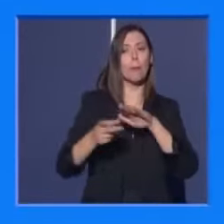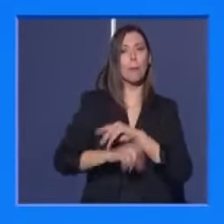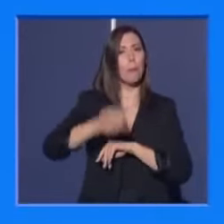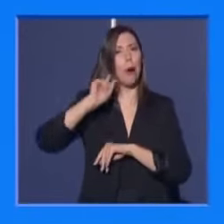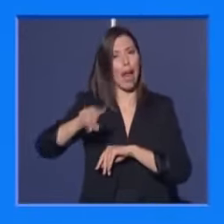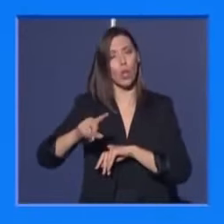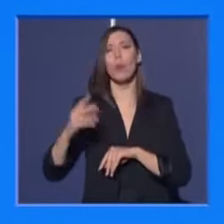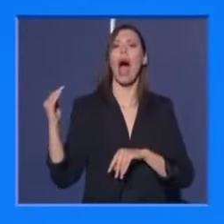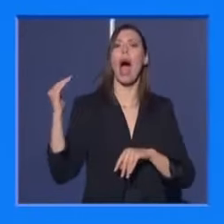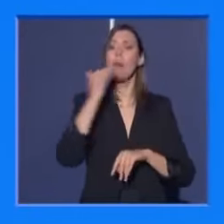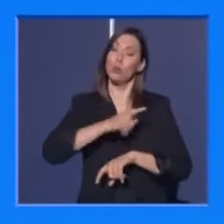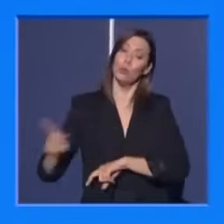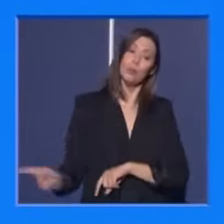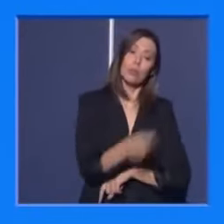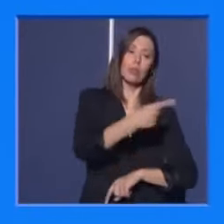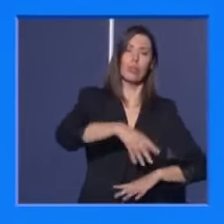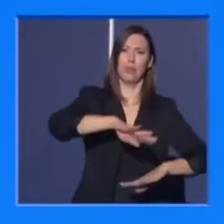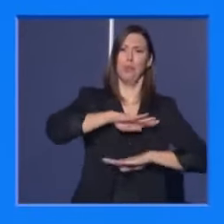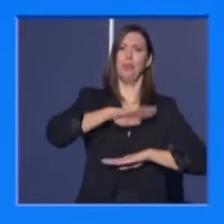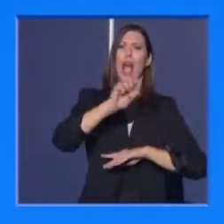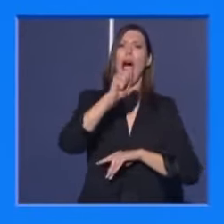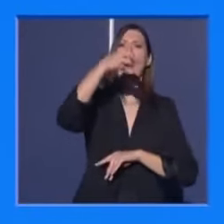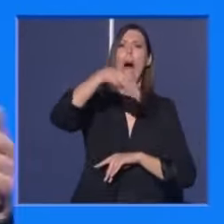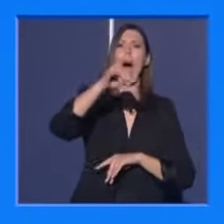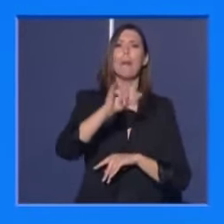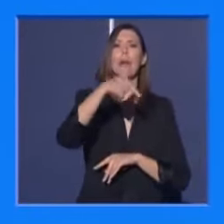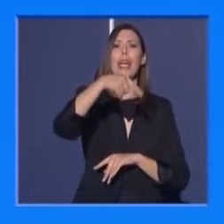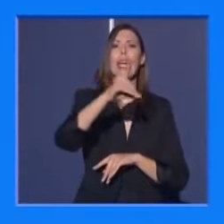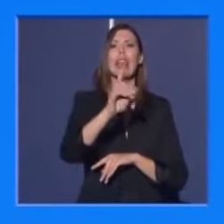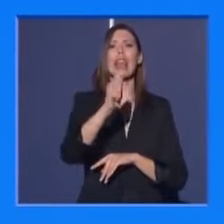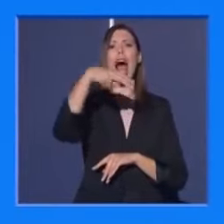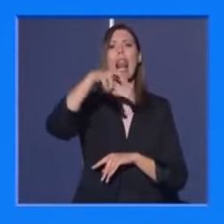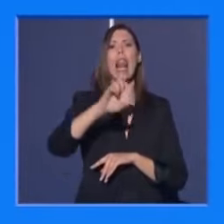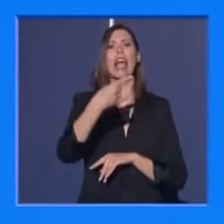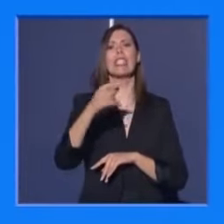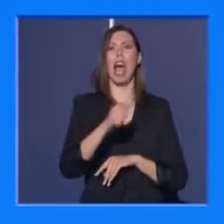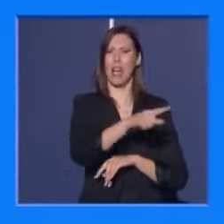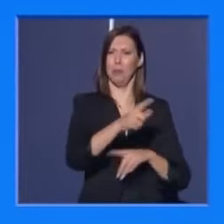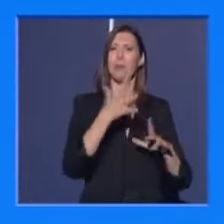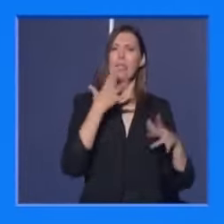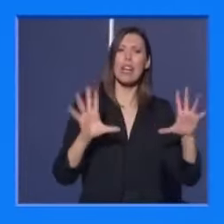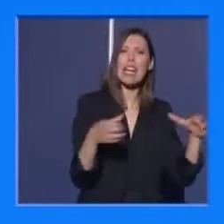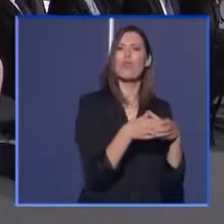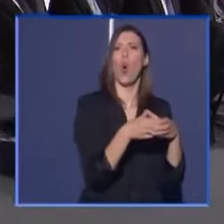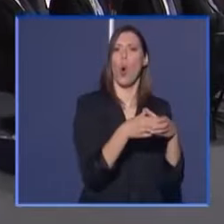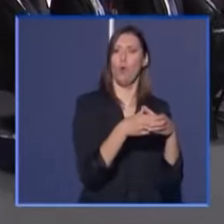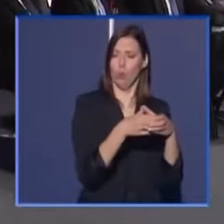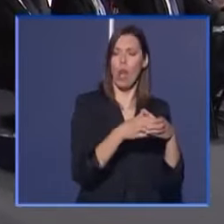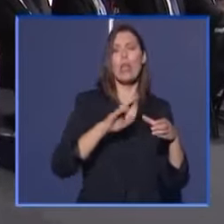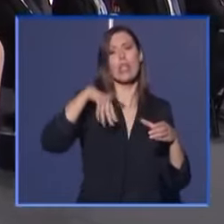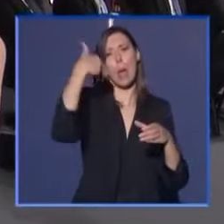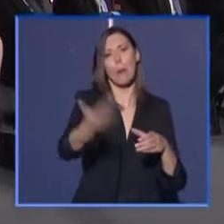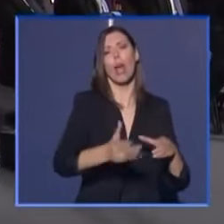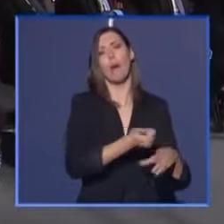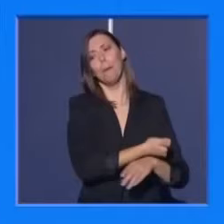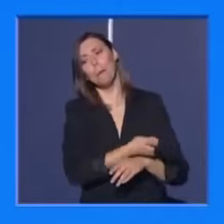κατευθείαν στην Αμυγδαλέζα και σε ένα-δύο ακόμα κλειστά κέντρα. Και από εκεί, μετά από σύντομο χρόνο, έφευγαν οικειοθελώς για τις